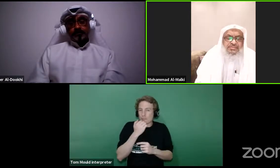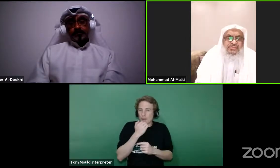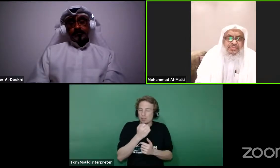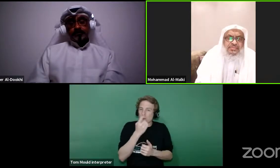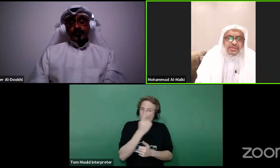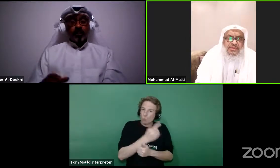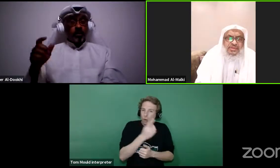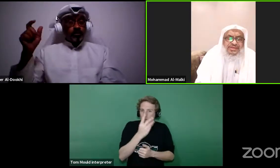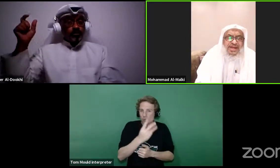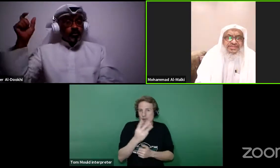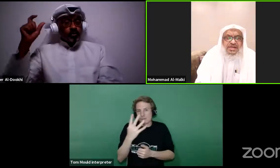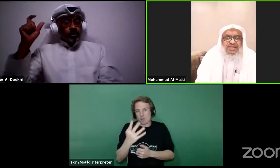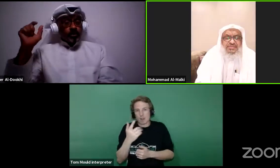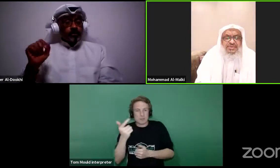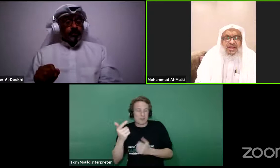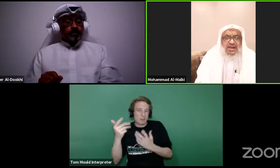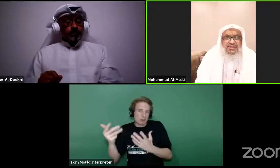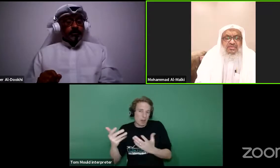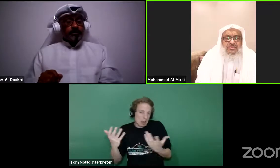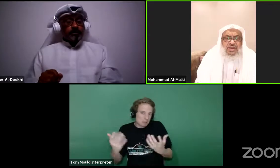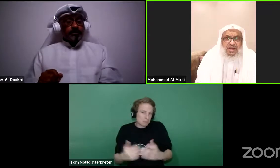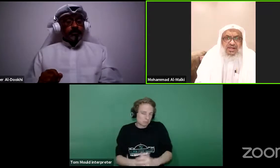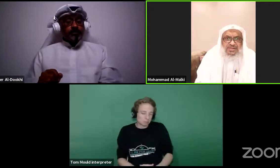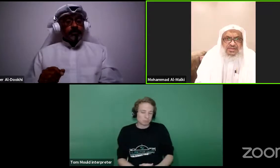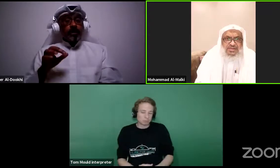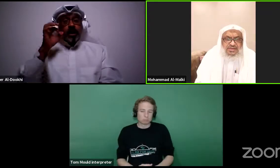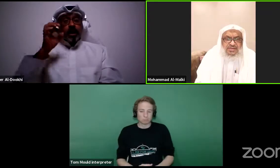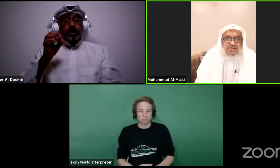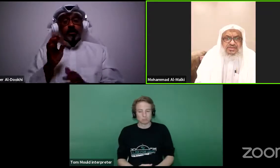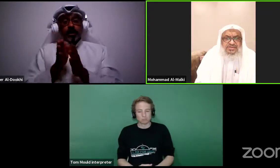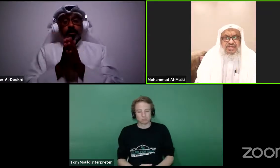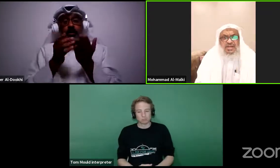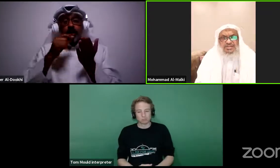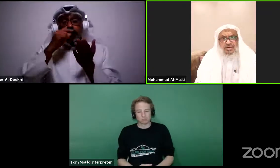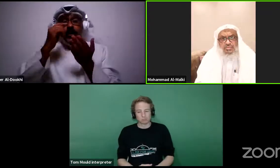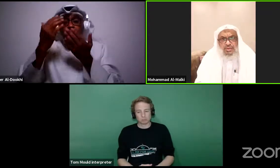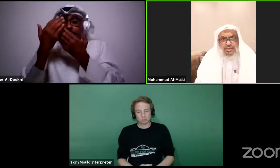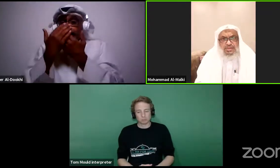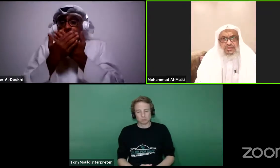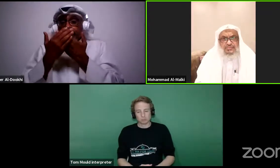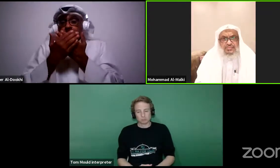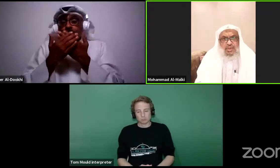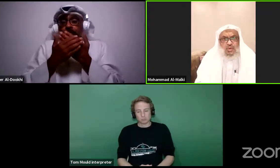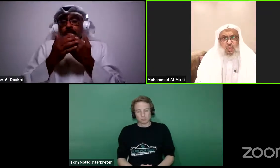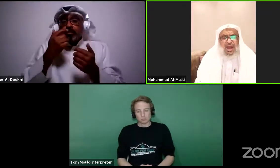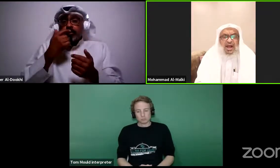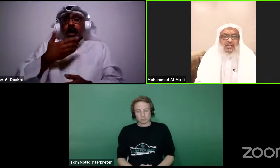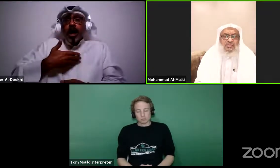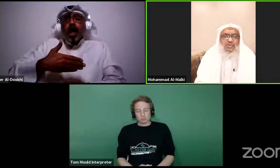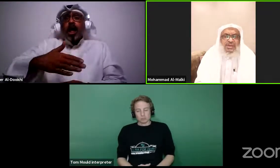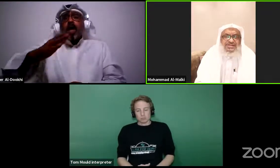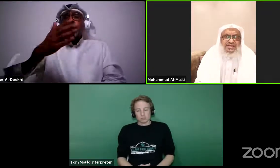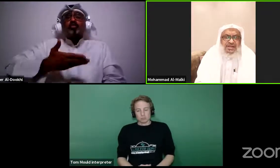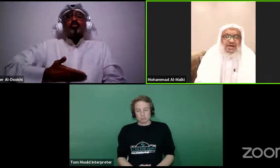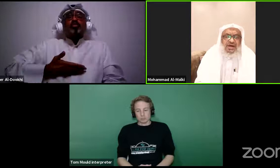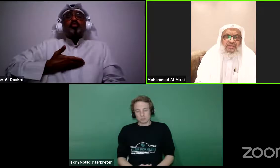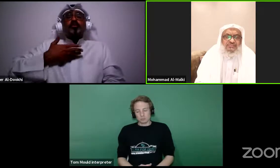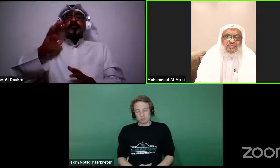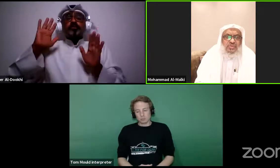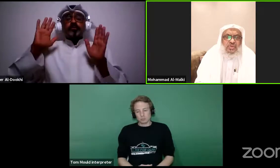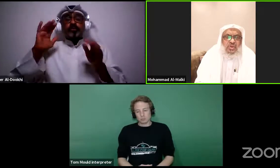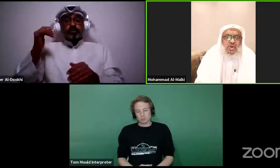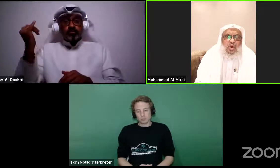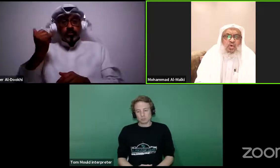والمسلم يعتني بهذا القرآن طيلة عمره، وأعظم